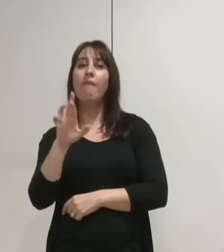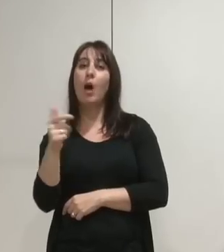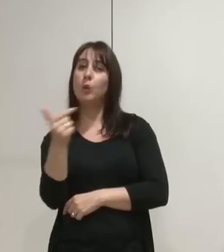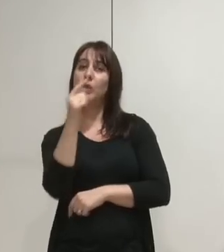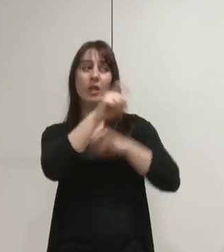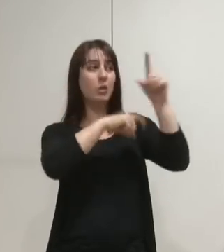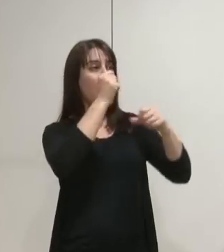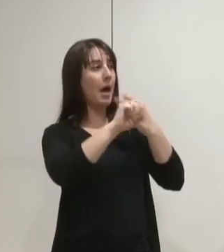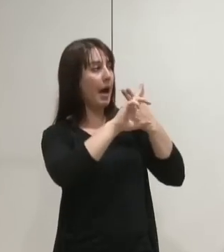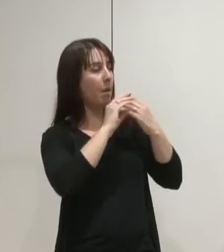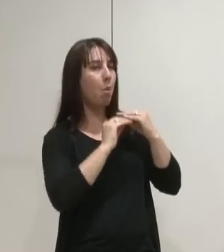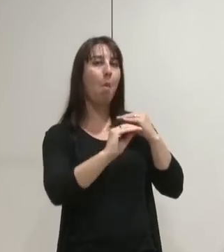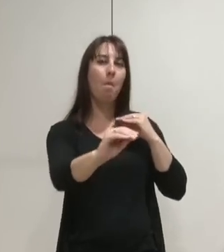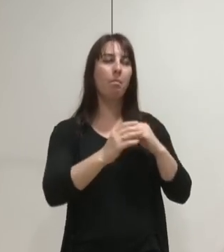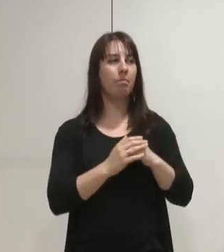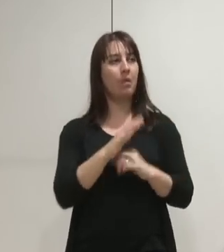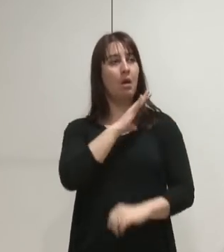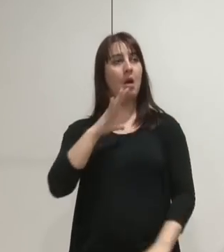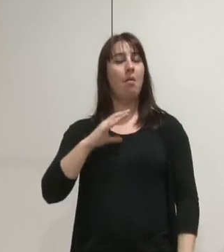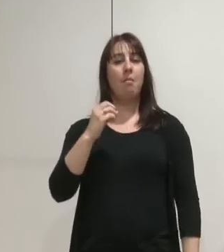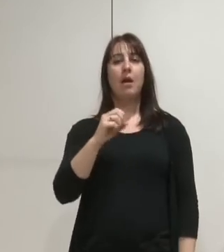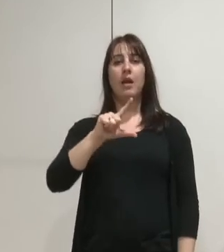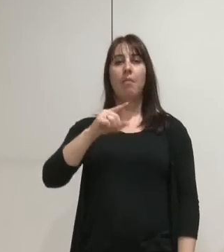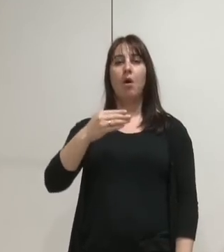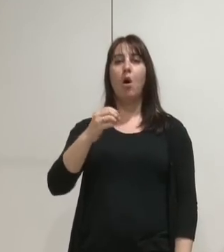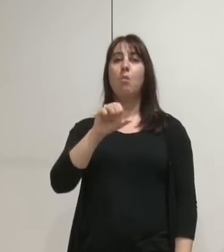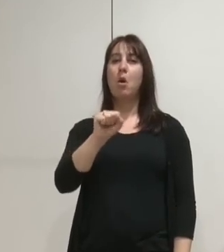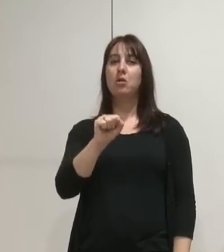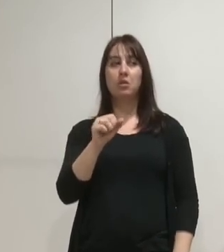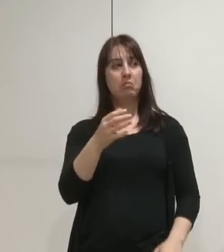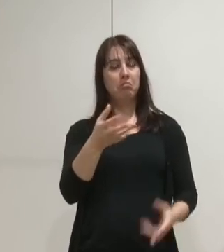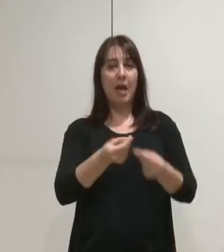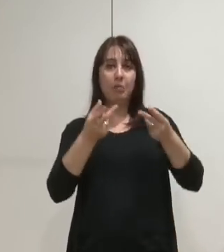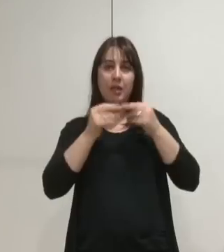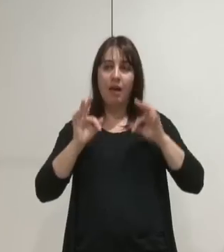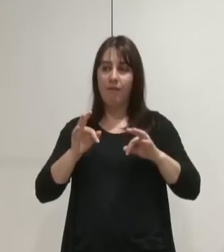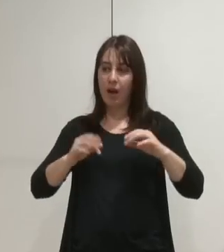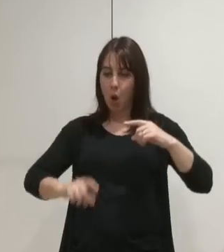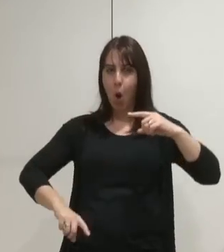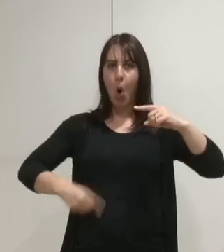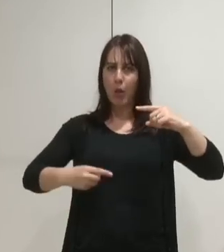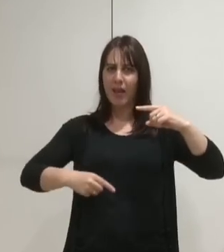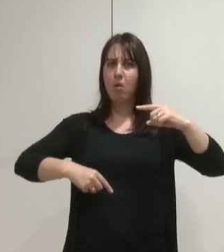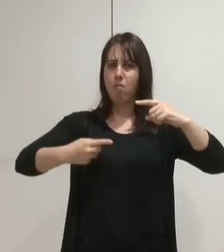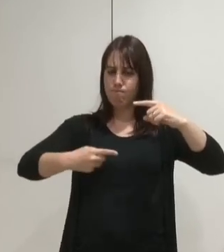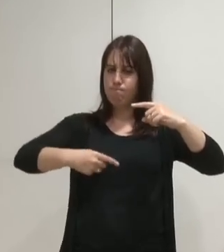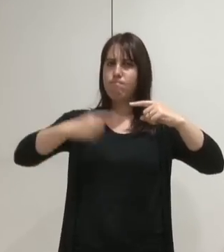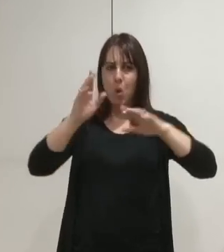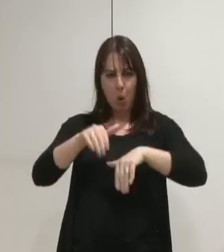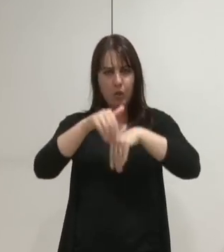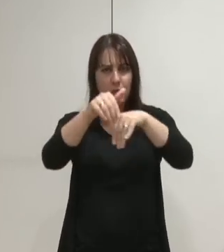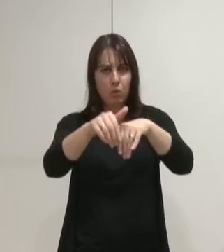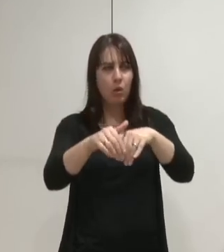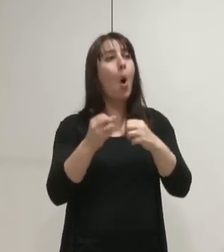MMOs a dit le redressement se poursuit il ne suffit pas de le dire il faudrait